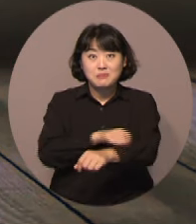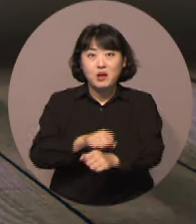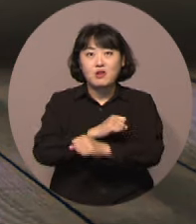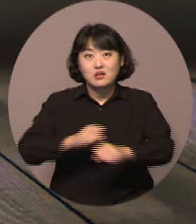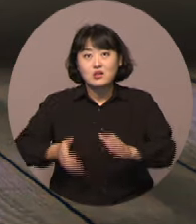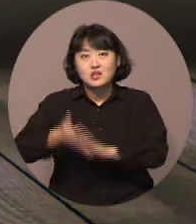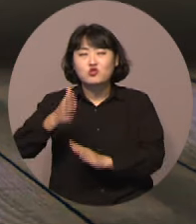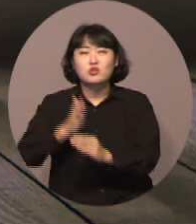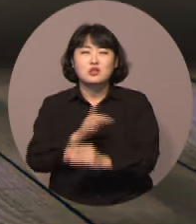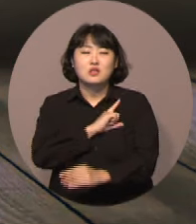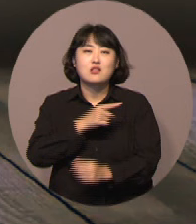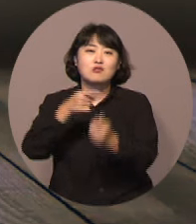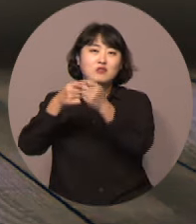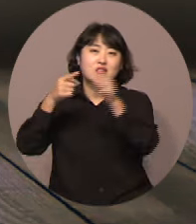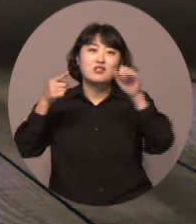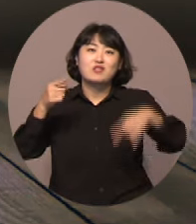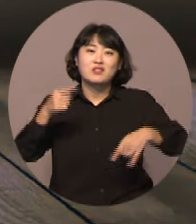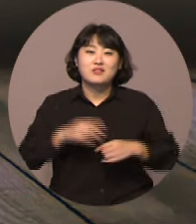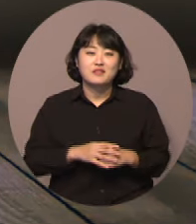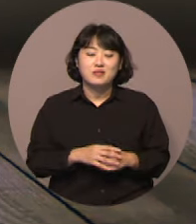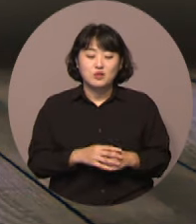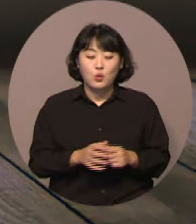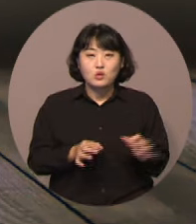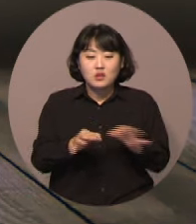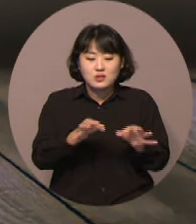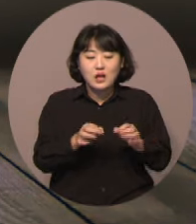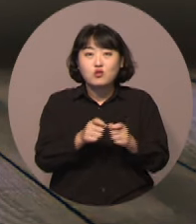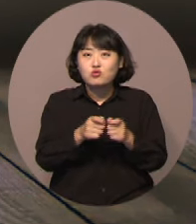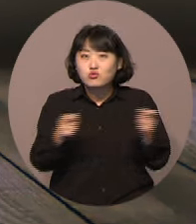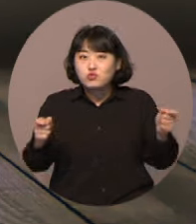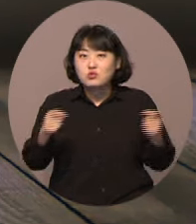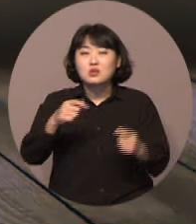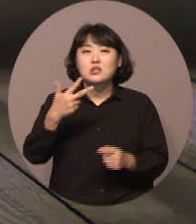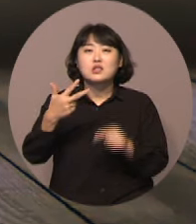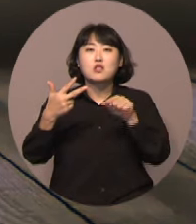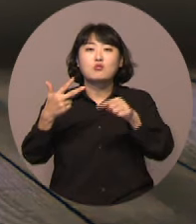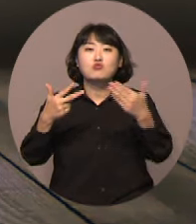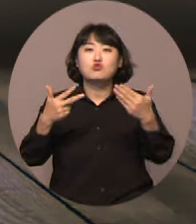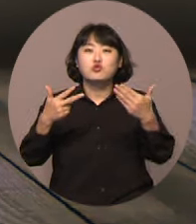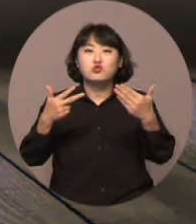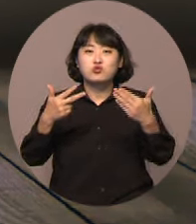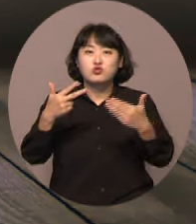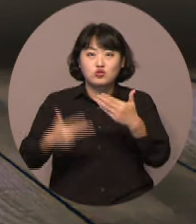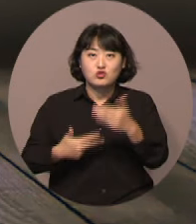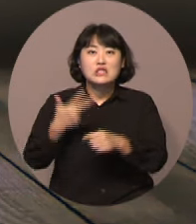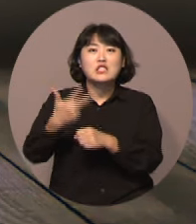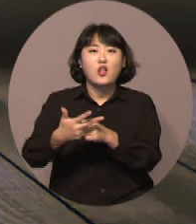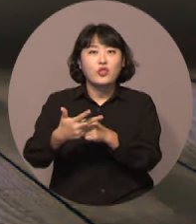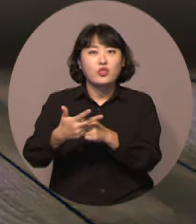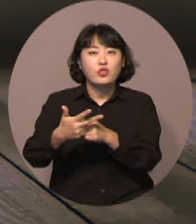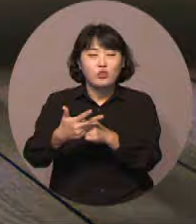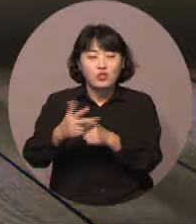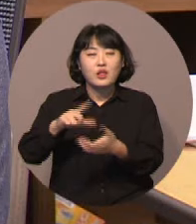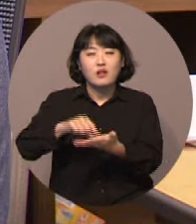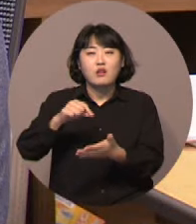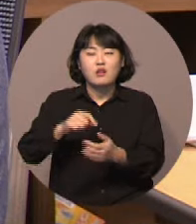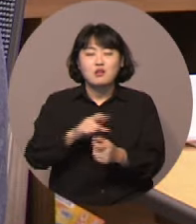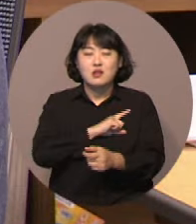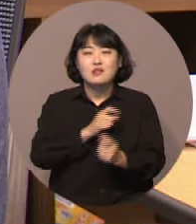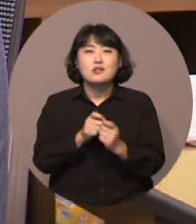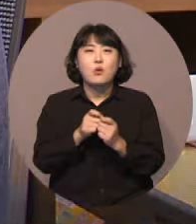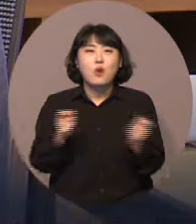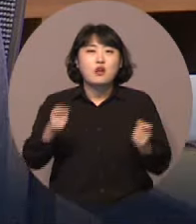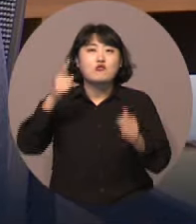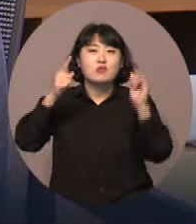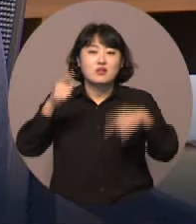많았습니다. 가게의 평균 영업기간도 7.9년으로 특광역시 중 가장 깁니다.